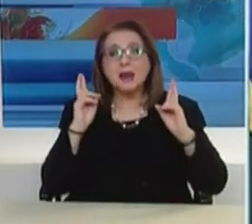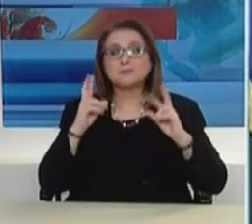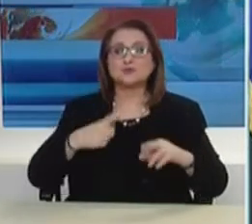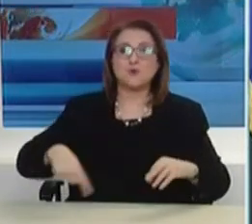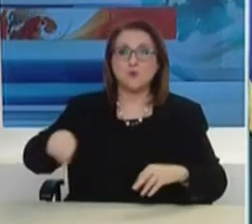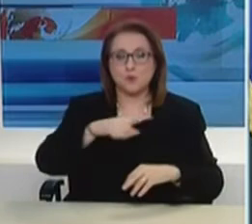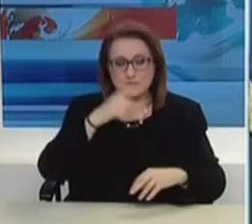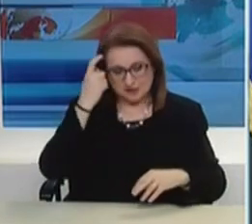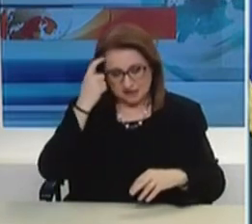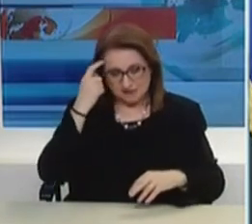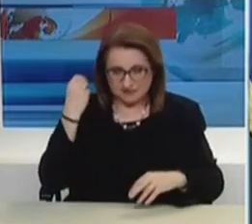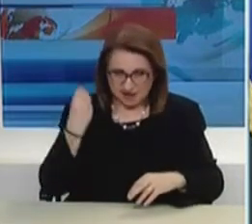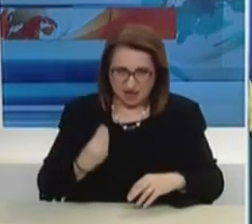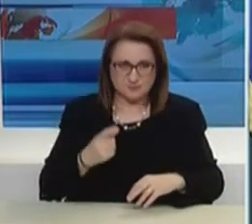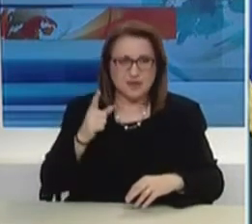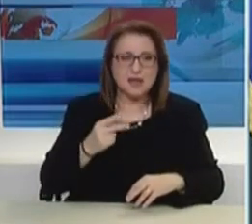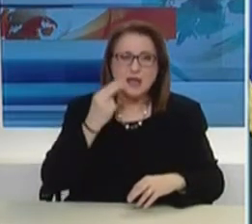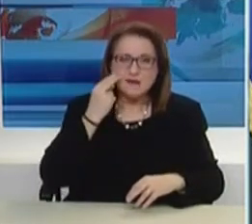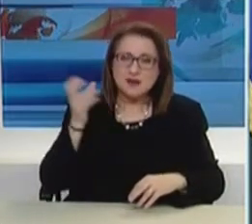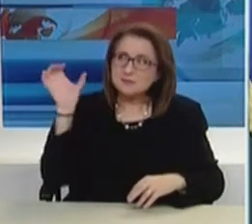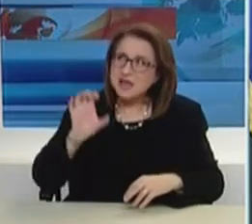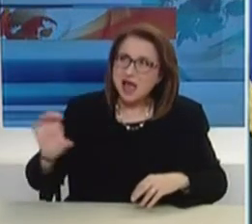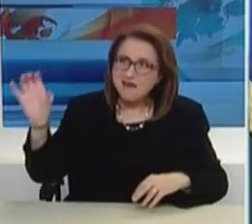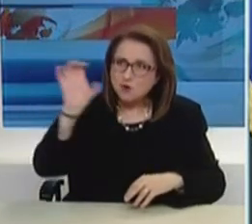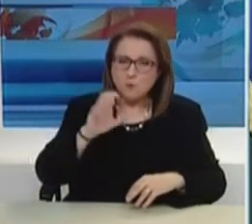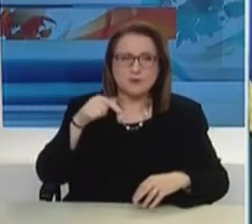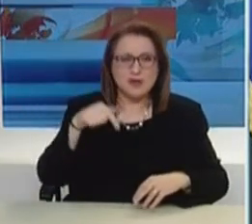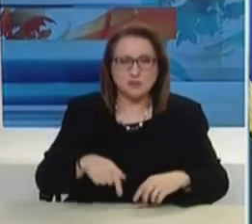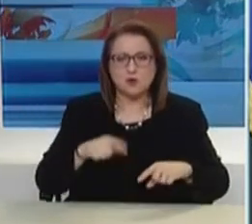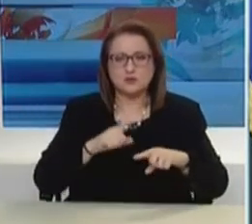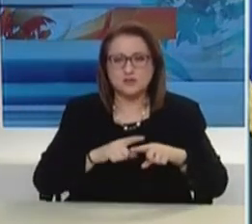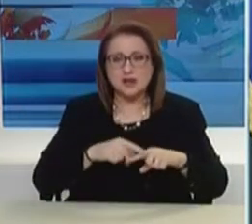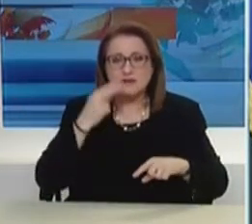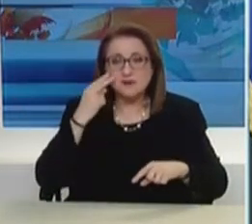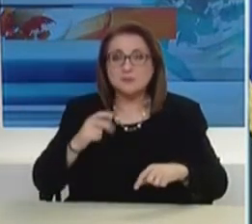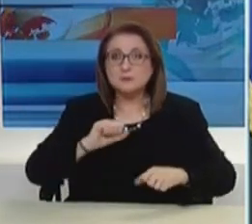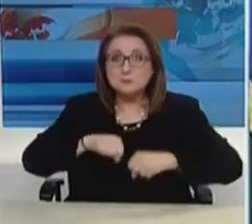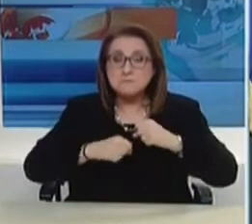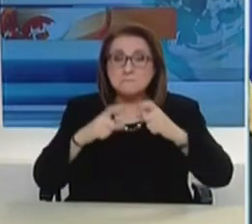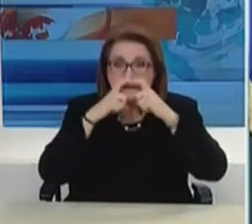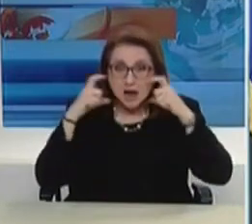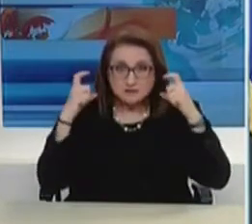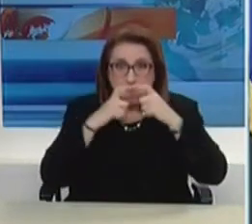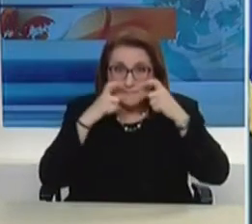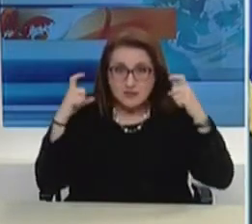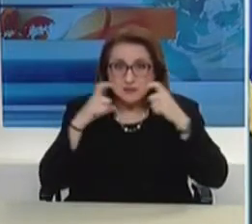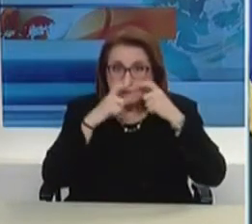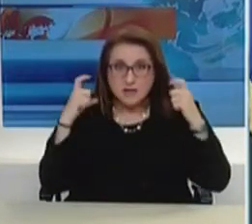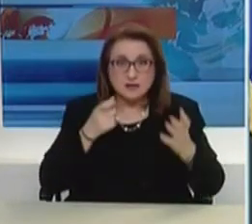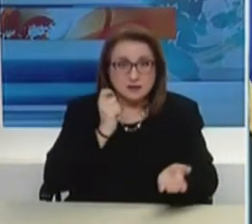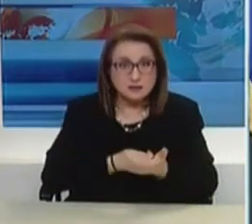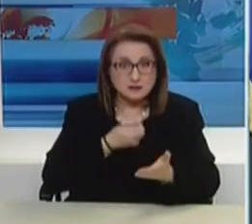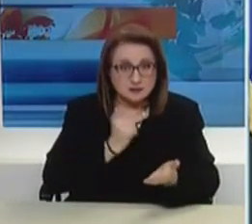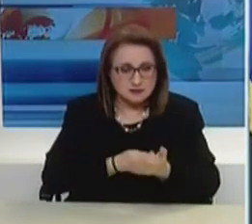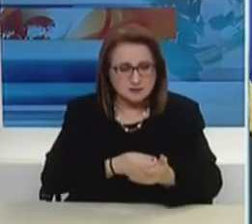καλά. Βλέπετε ανθρώπους στην Ευρώπη, στην πατρίδα μας, να προσπαθούν να πάρουν στα χέρια τους μάσκες να προστατευτούν. Το ερώτημα λοιπόν